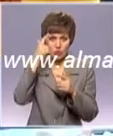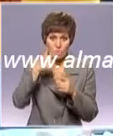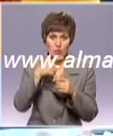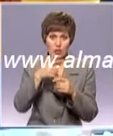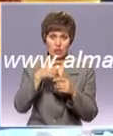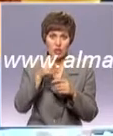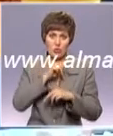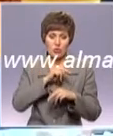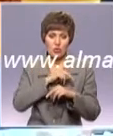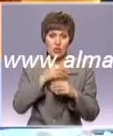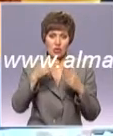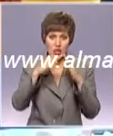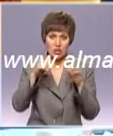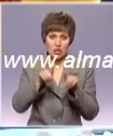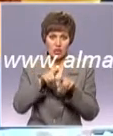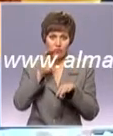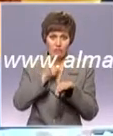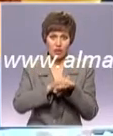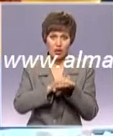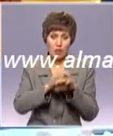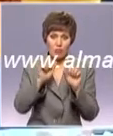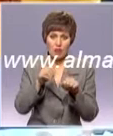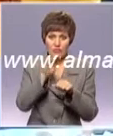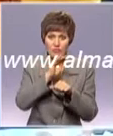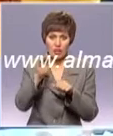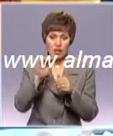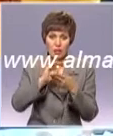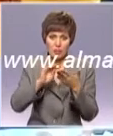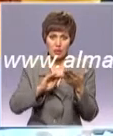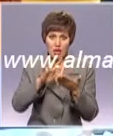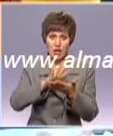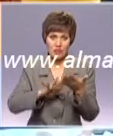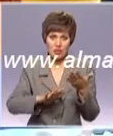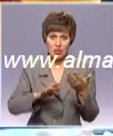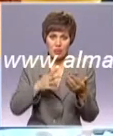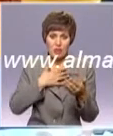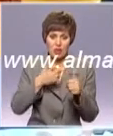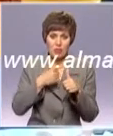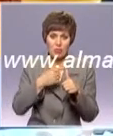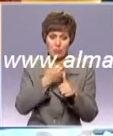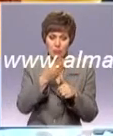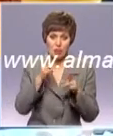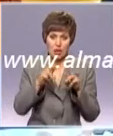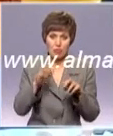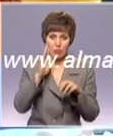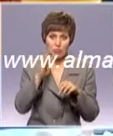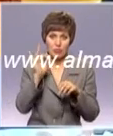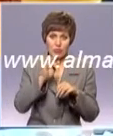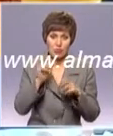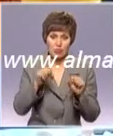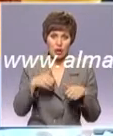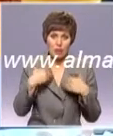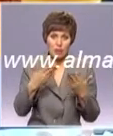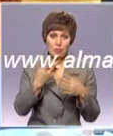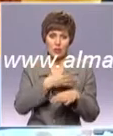жилья, если у вас есть такие факты, пожалуйста, официально напишите заявление на мое имя, мы рассмотрим. Можете даже обращаться в